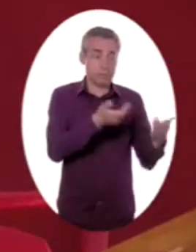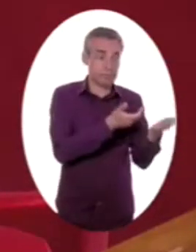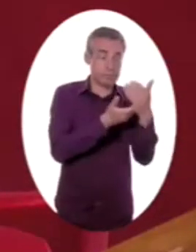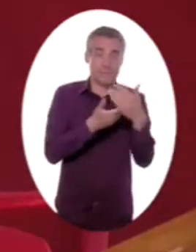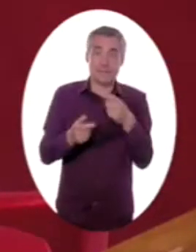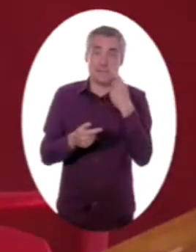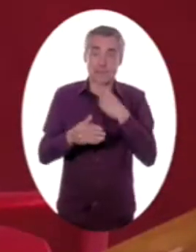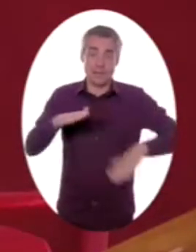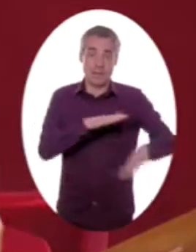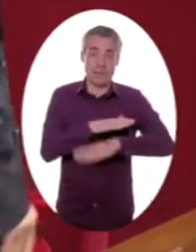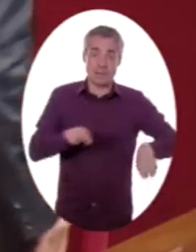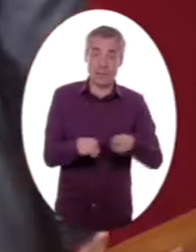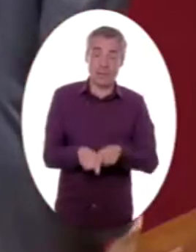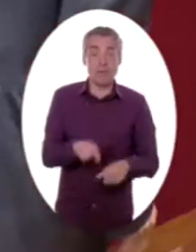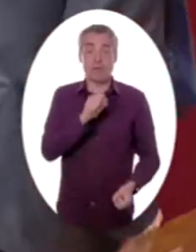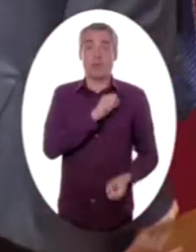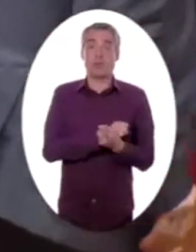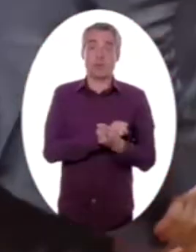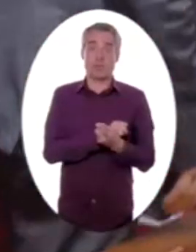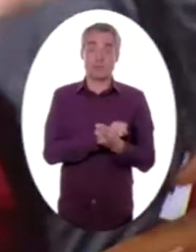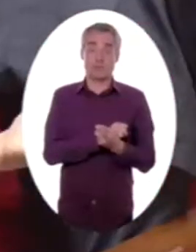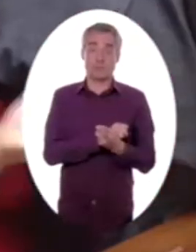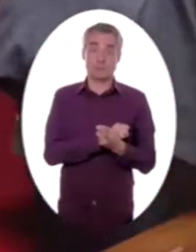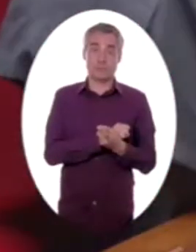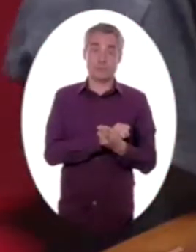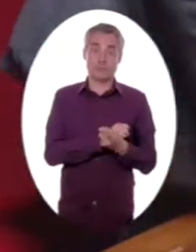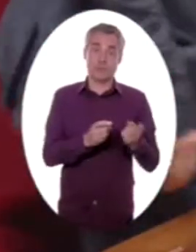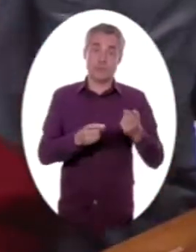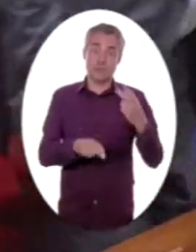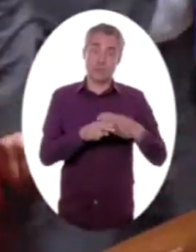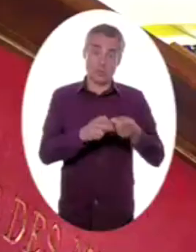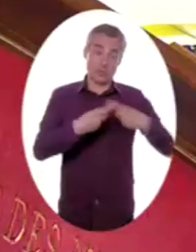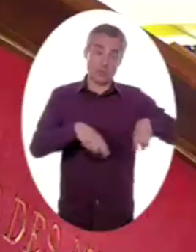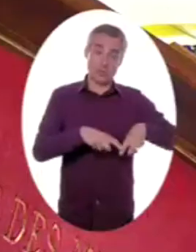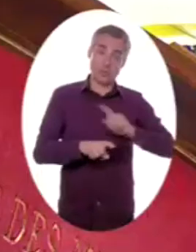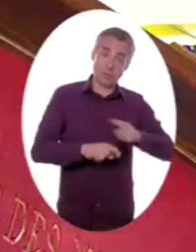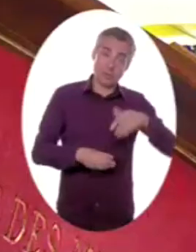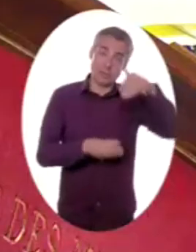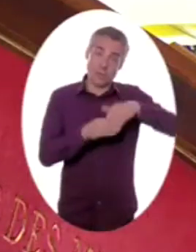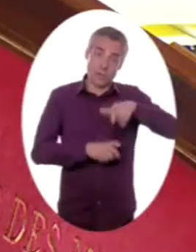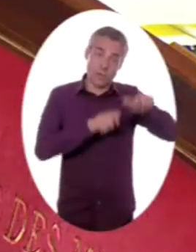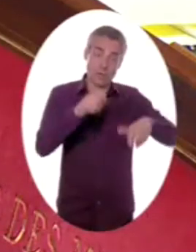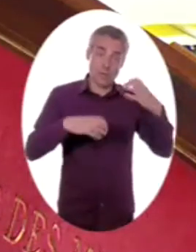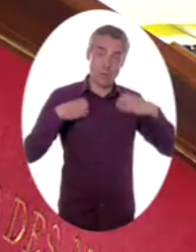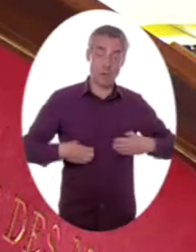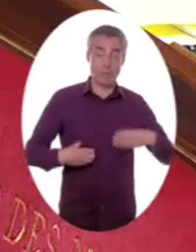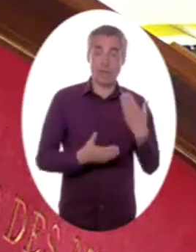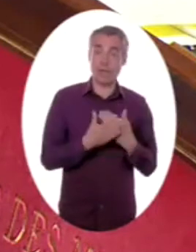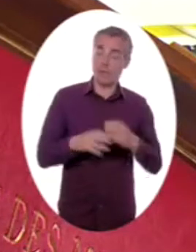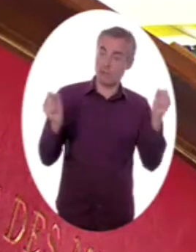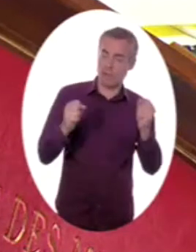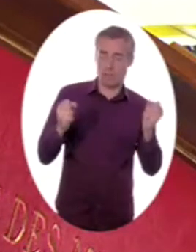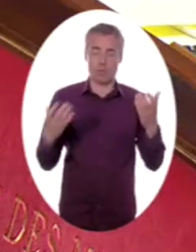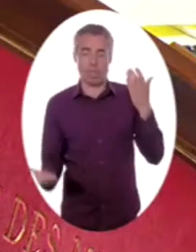le même principe, sauf qu'on ne le fait pas dans le nom de la commission, on le fait dans sa composition. Et là, vous y êtes